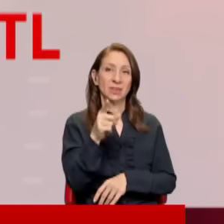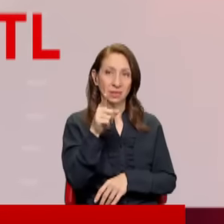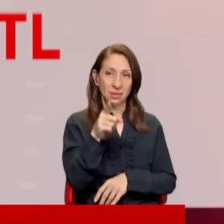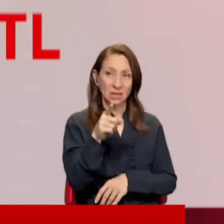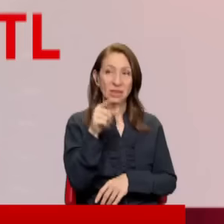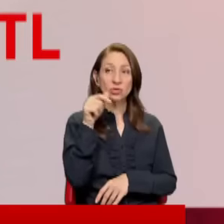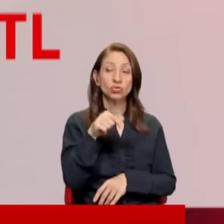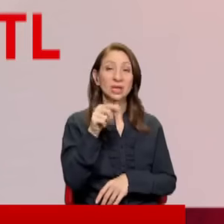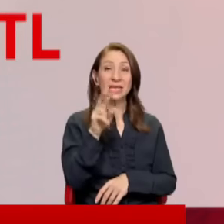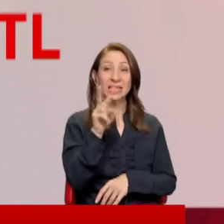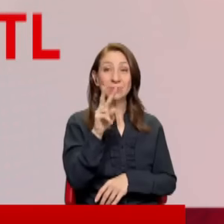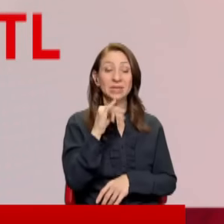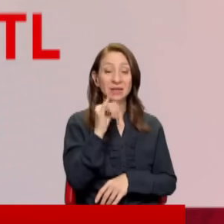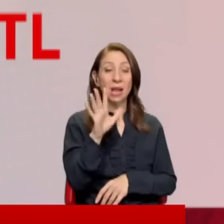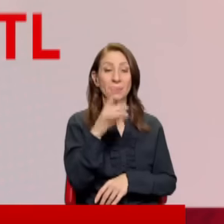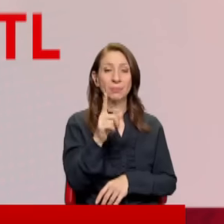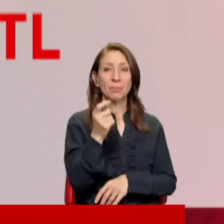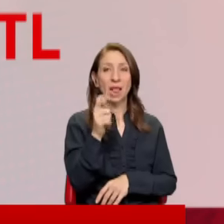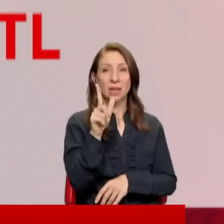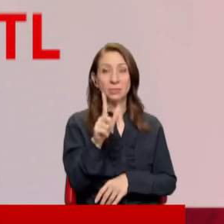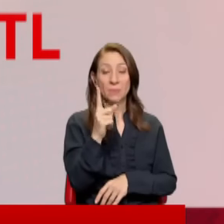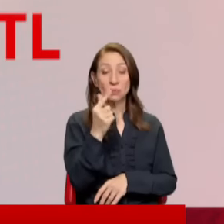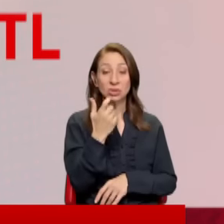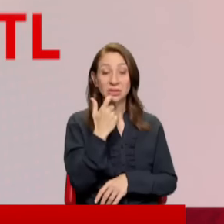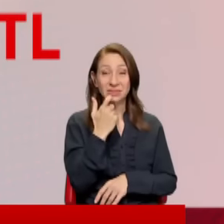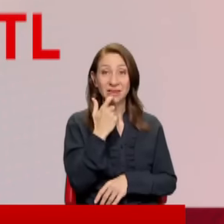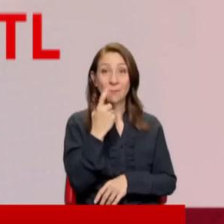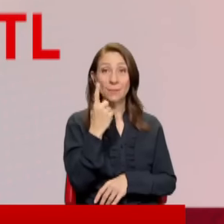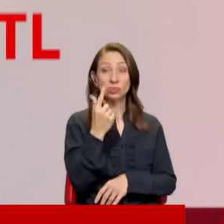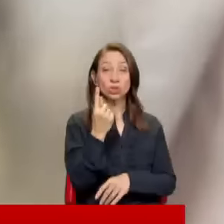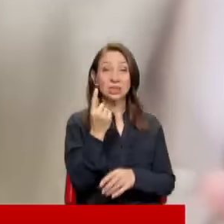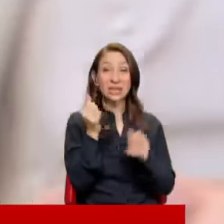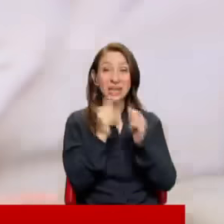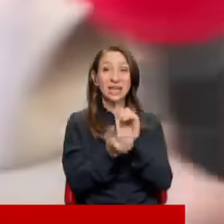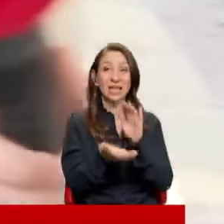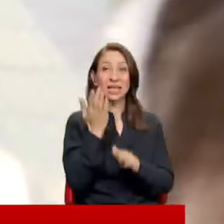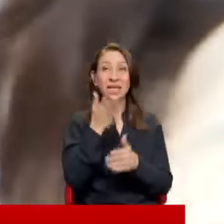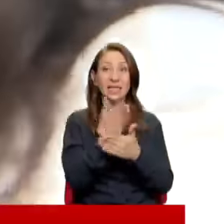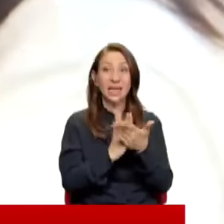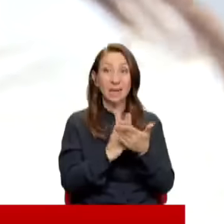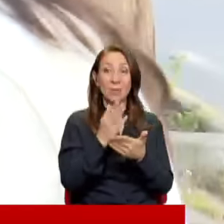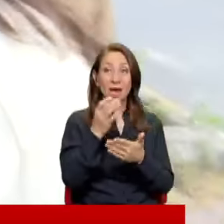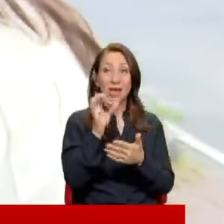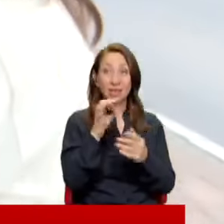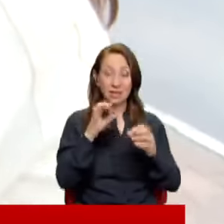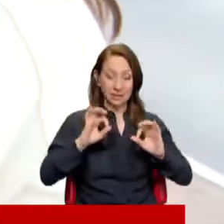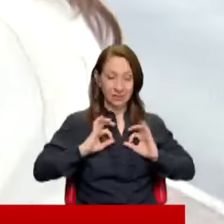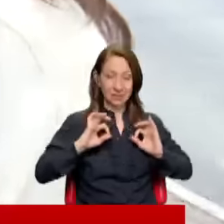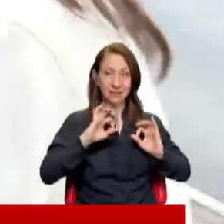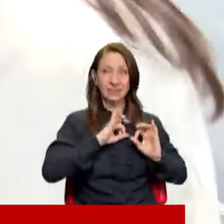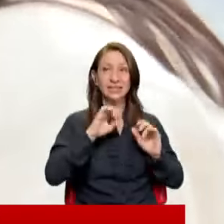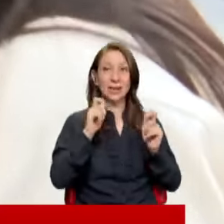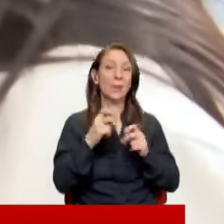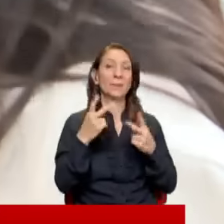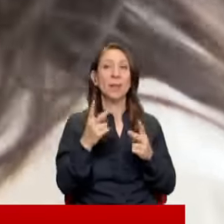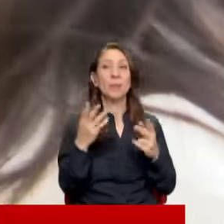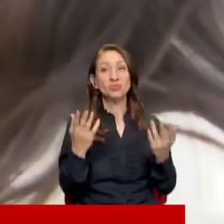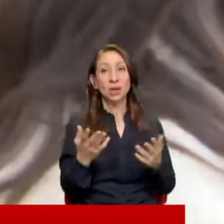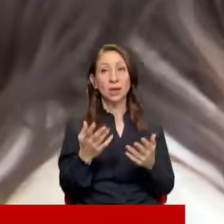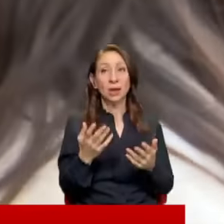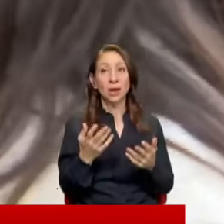TDi şu 20 gr almak 50.000 para lazım 1 bu5 yılda 1 bu5 kat Art yarım altın ortaya yanları İ çe y yapabilirim